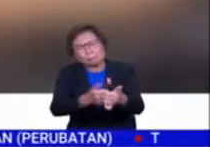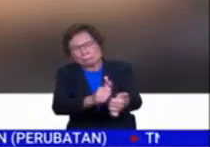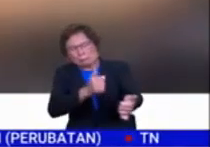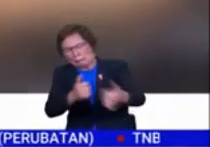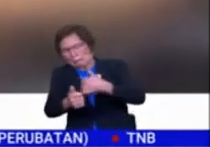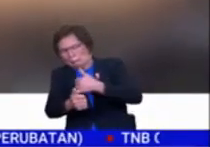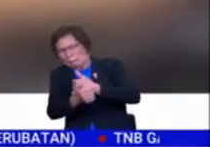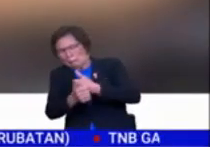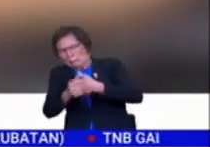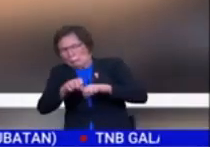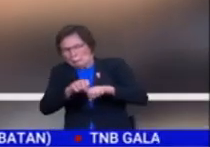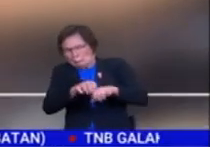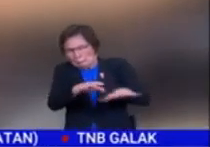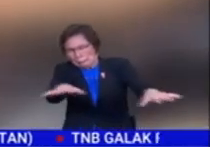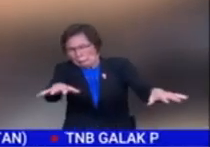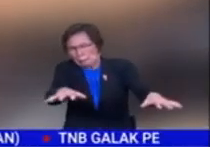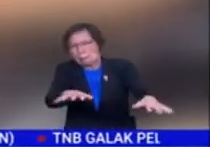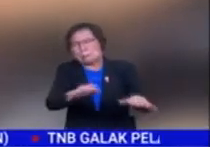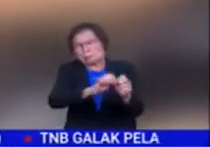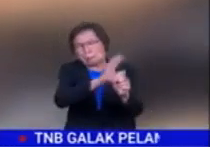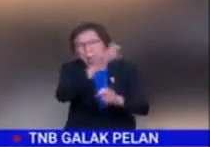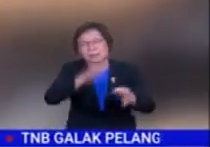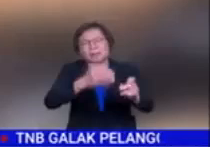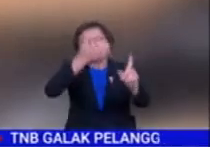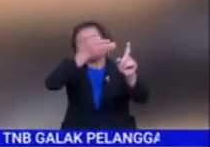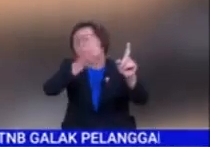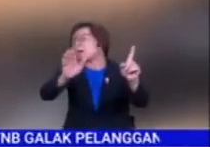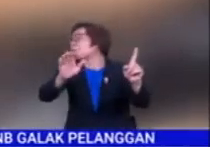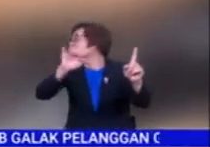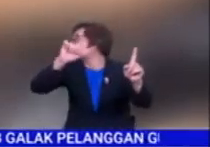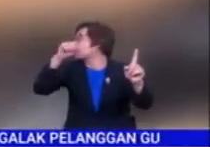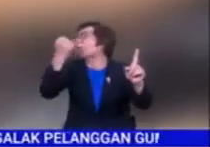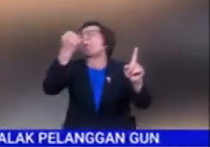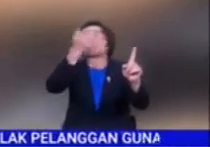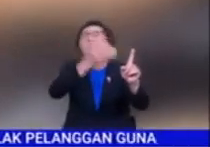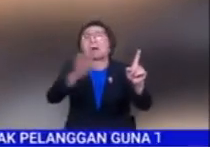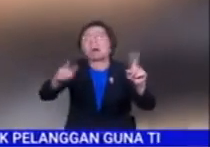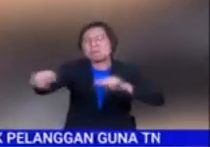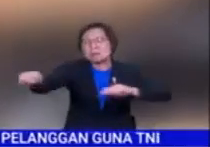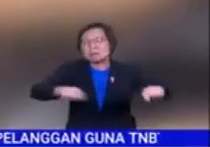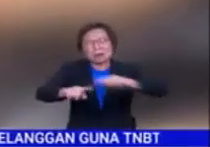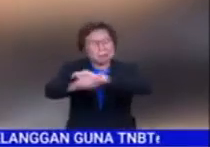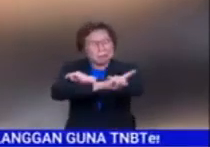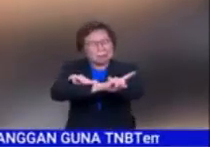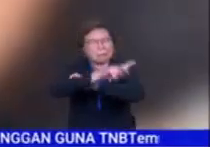risiko jangkitan COVID-19. Jika ingkar, tindakan tegas akan dikenakan.